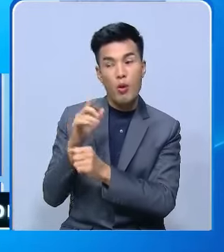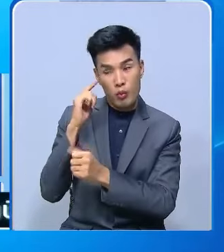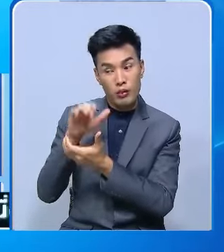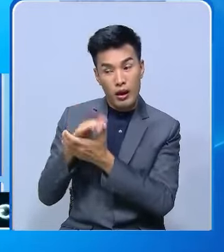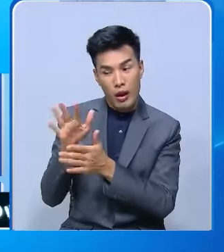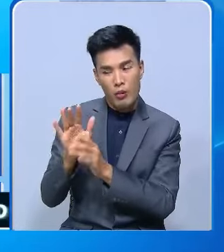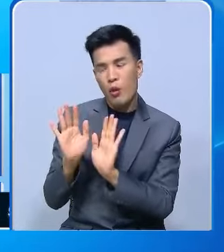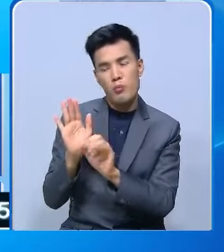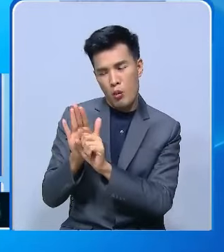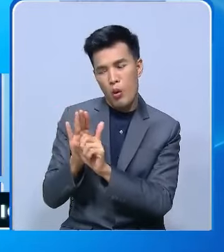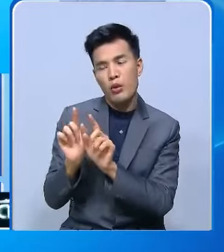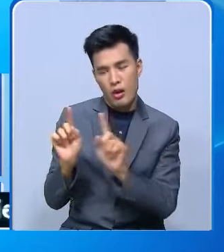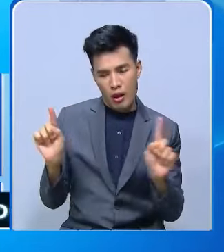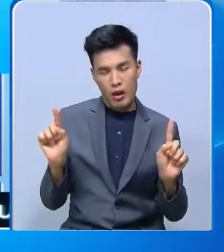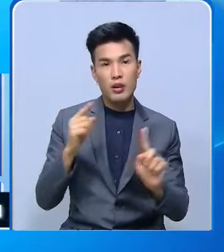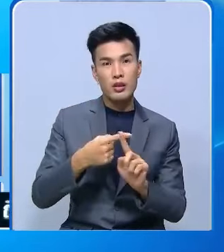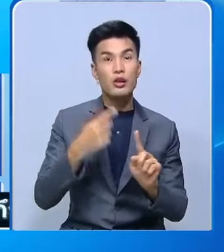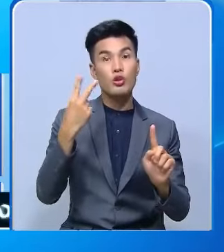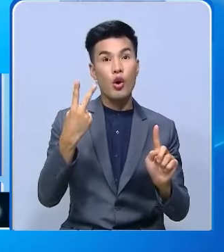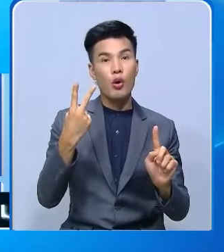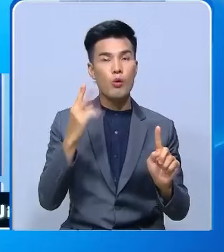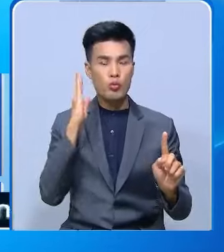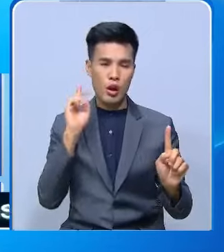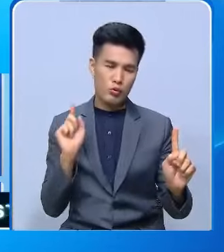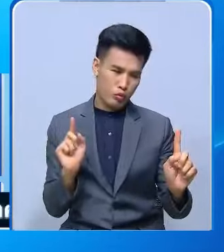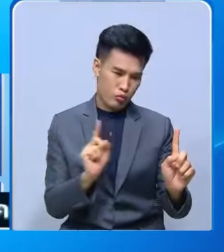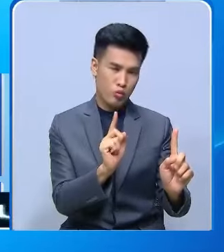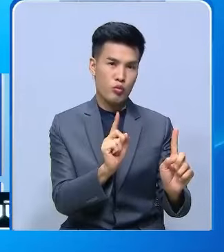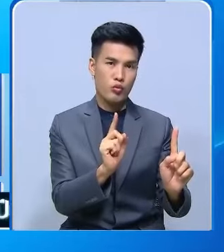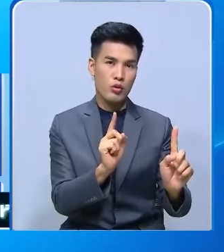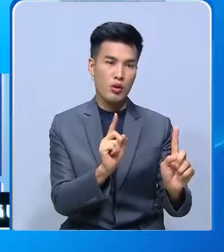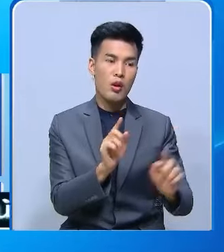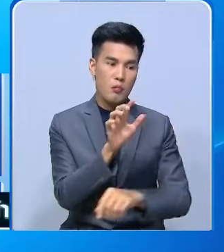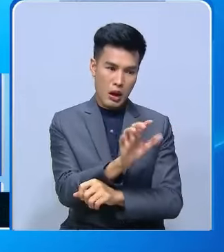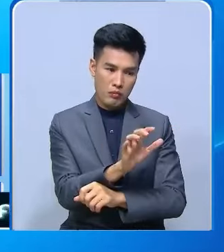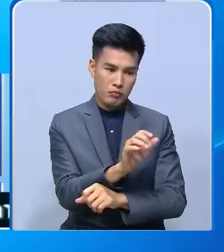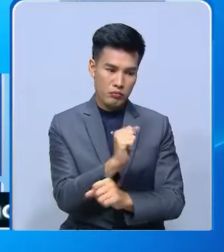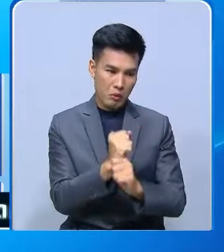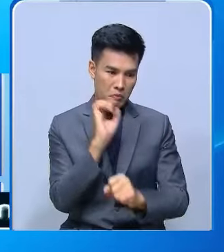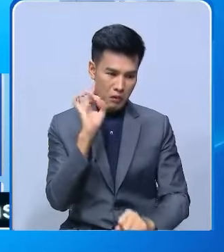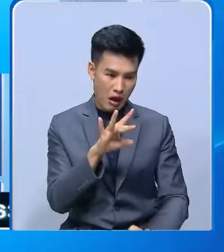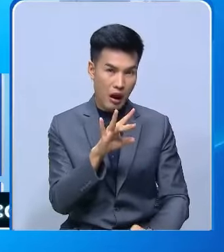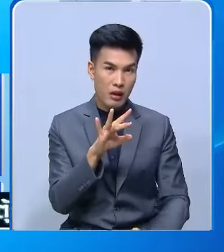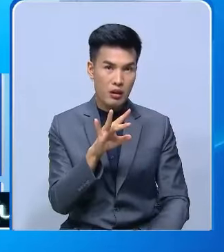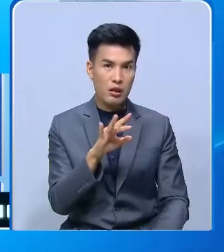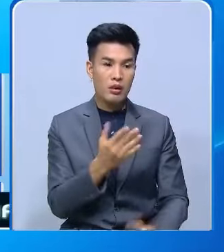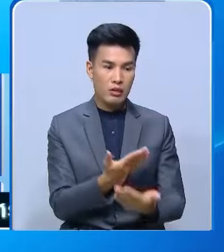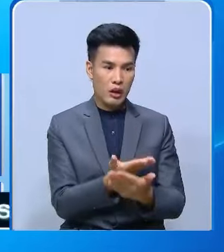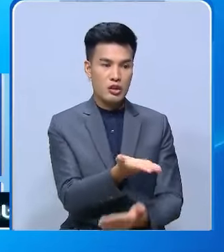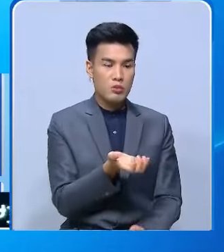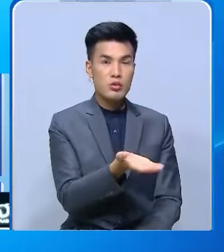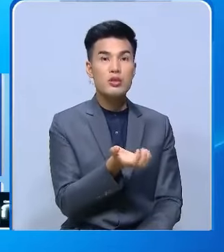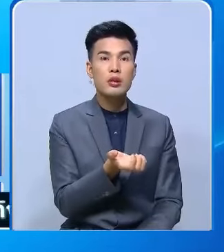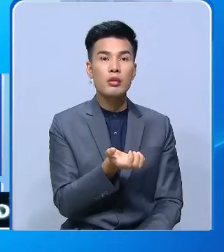ายามจะเลิกติดต่อมา2เดือนทางฝั่งผู้ชายตามมาง้อแล้วก็ข่มขู่จะทำร้ายแล้วก็มีการยืมเงินด้วยค